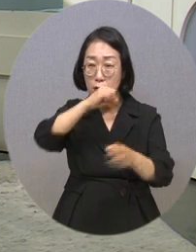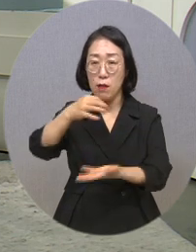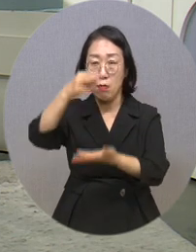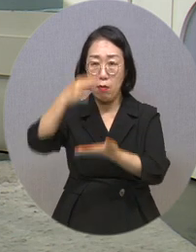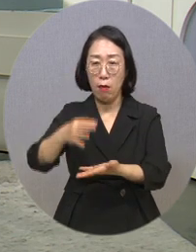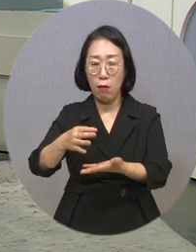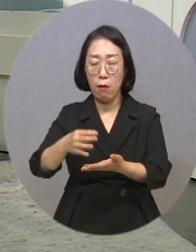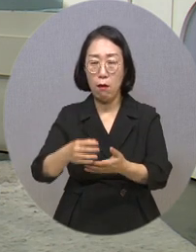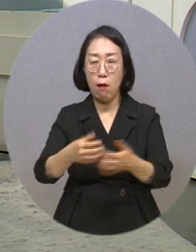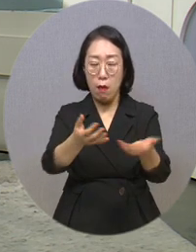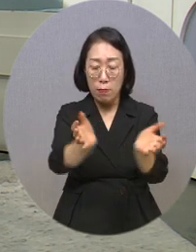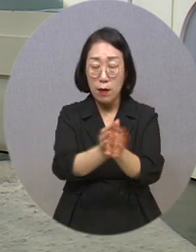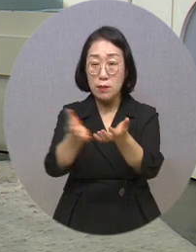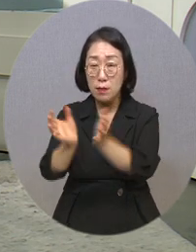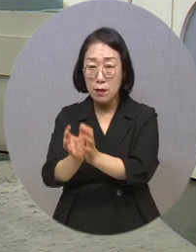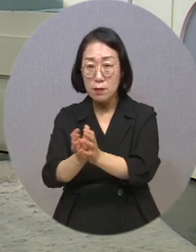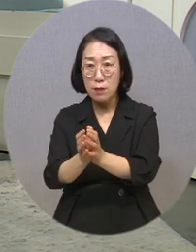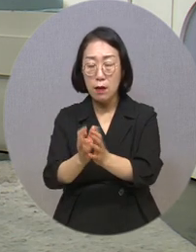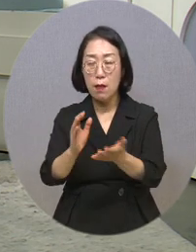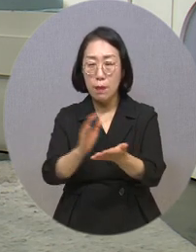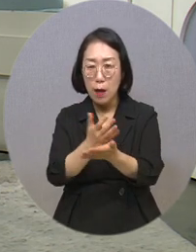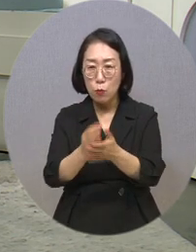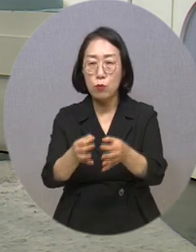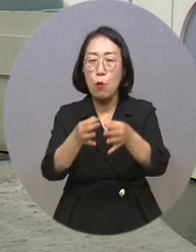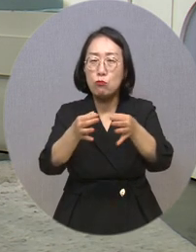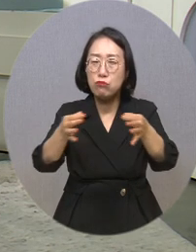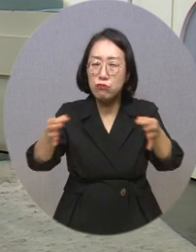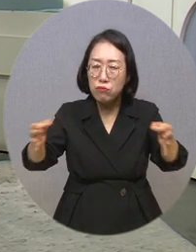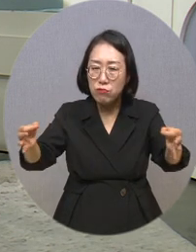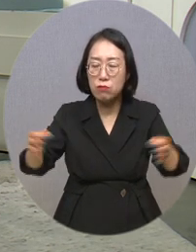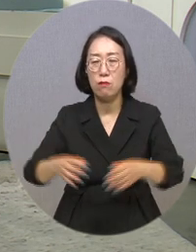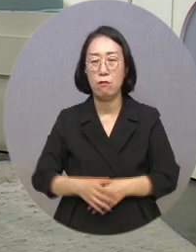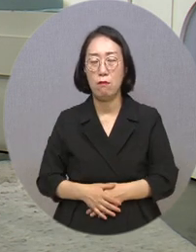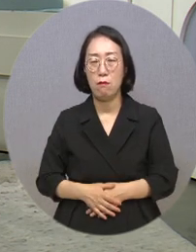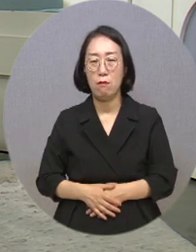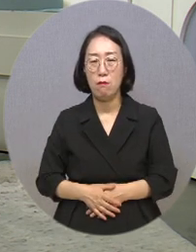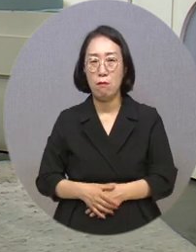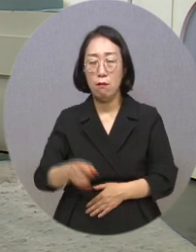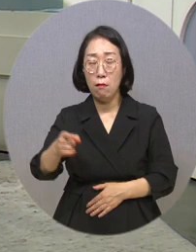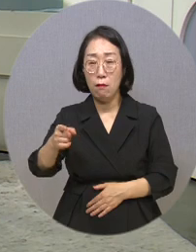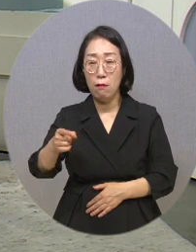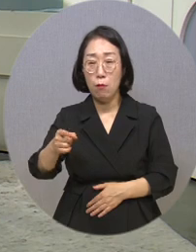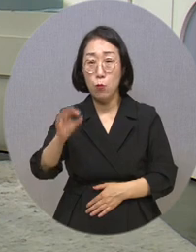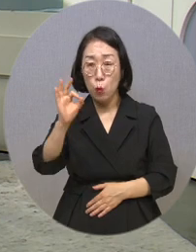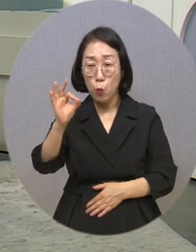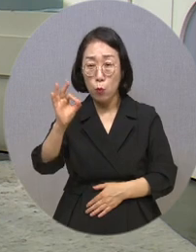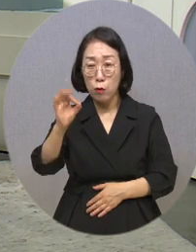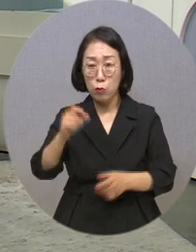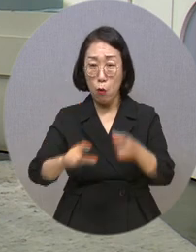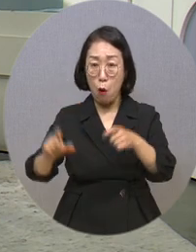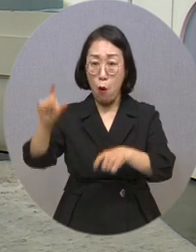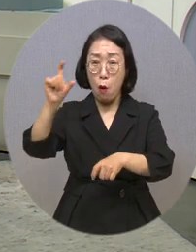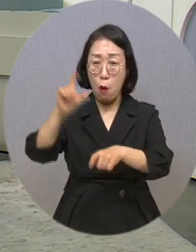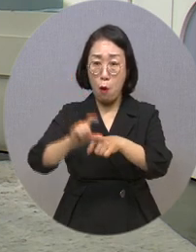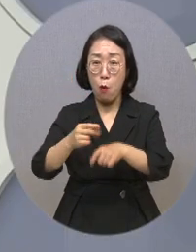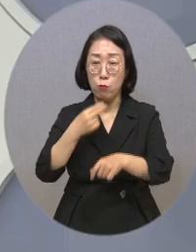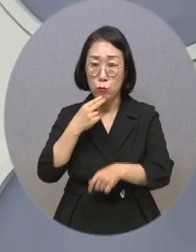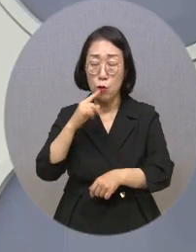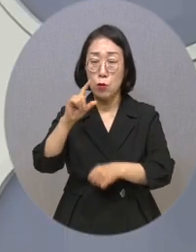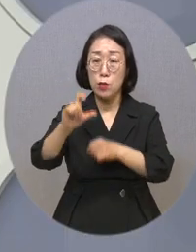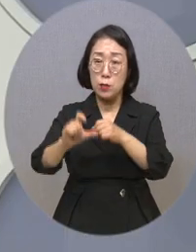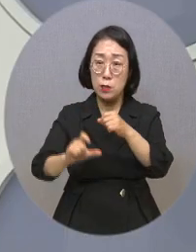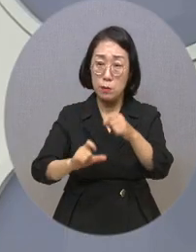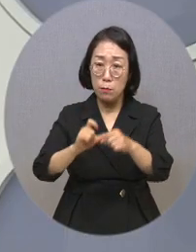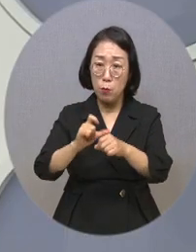다 나눠서 지원하고 있는데 그 후에 그 예산이 늘어나지가 않았거든요. 16년이